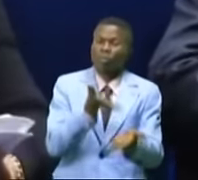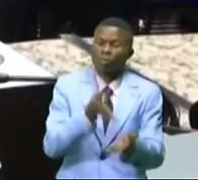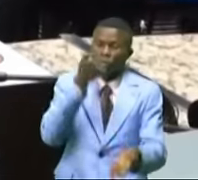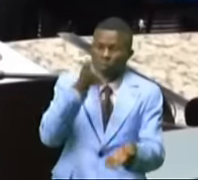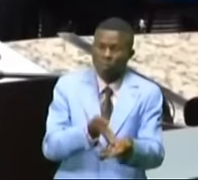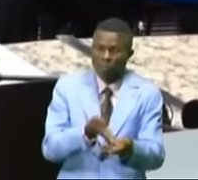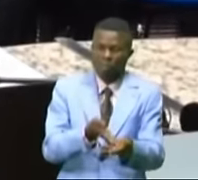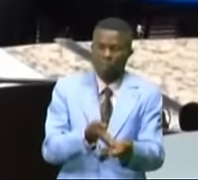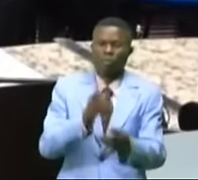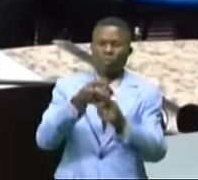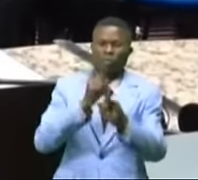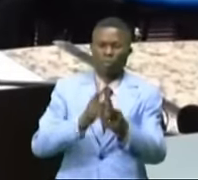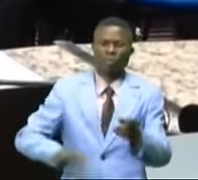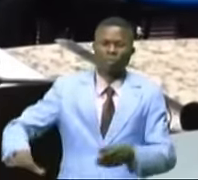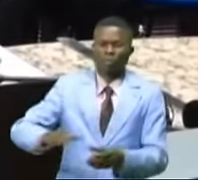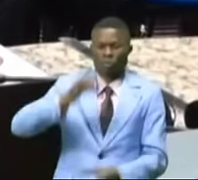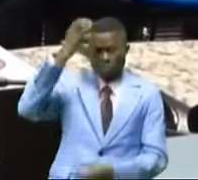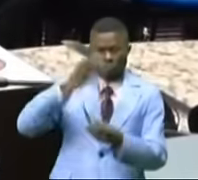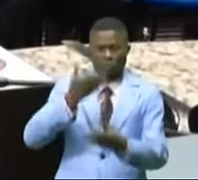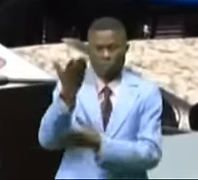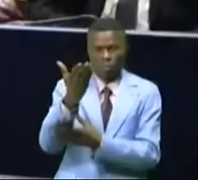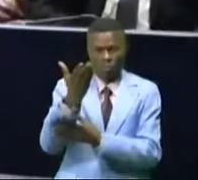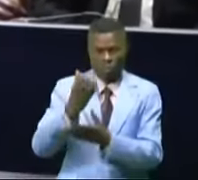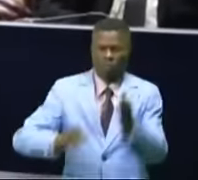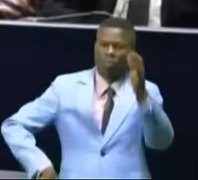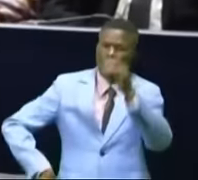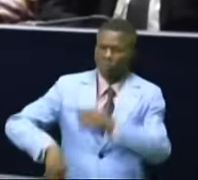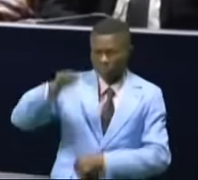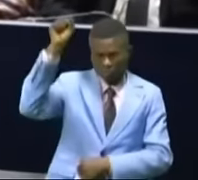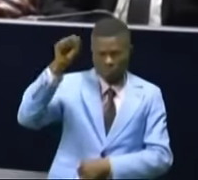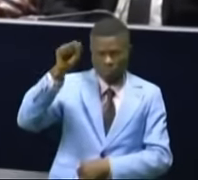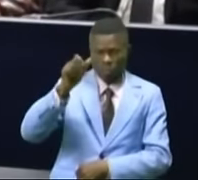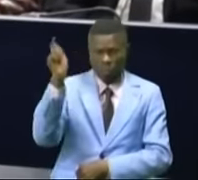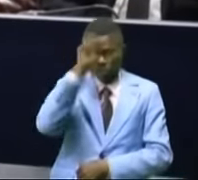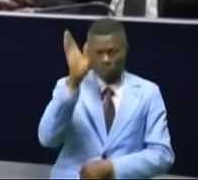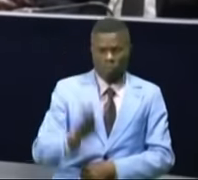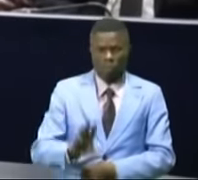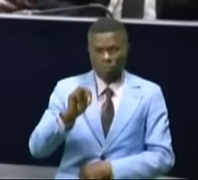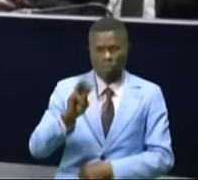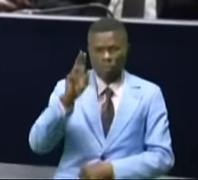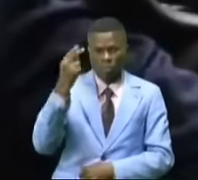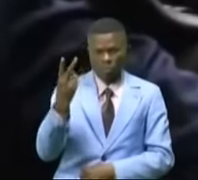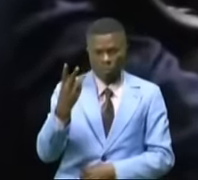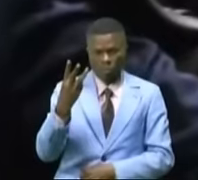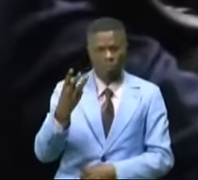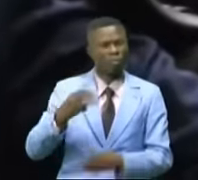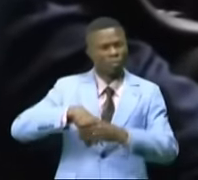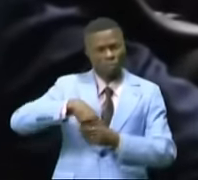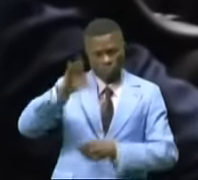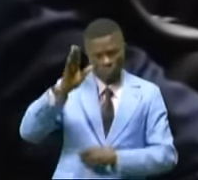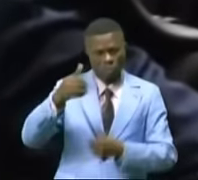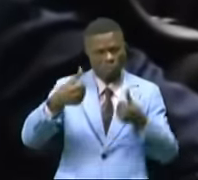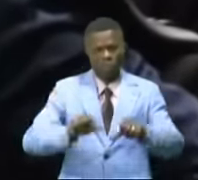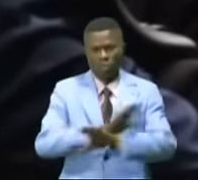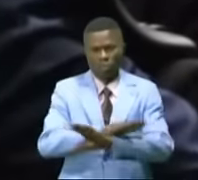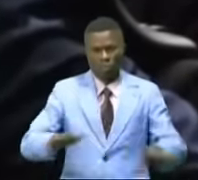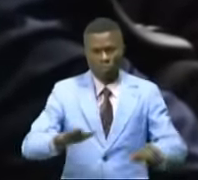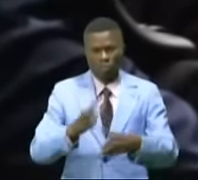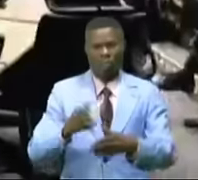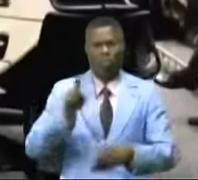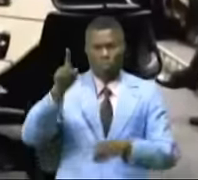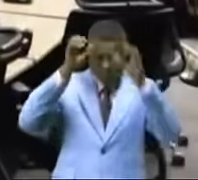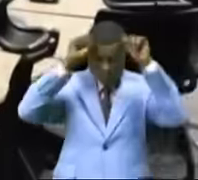pays fait l'objet, tout en exigeant les départs sans condition des terroristes du M23 des terres congolaises. La partie rwandaise, quant à